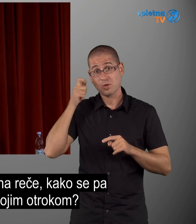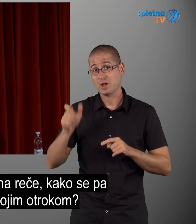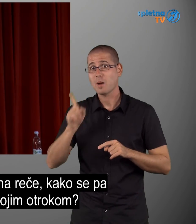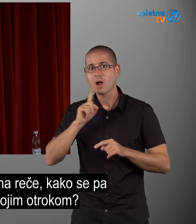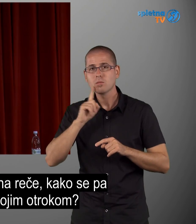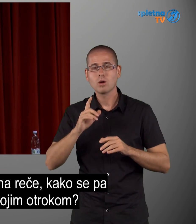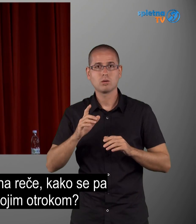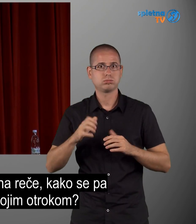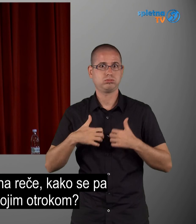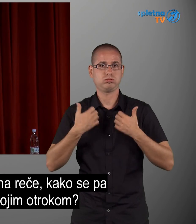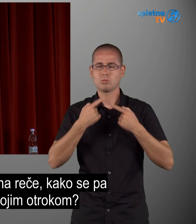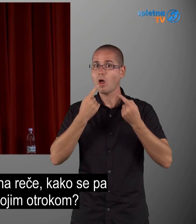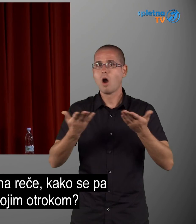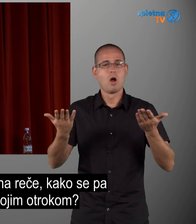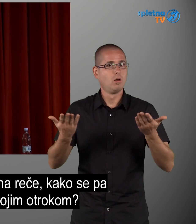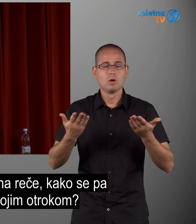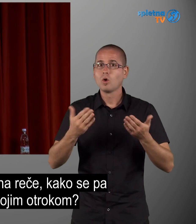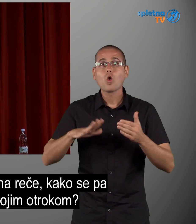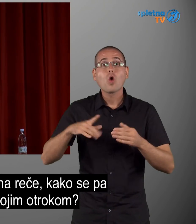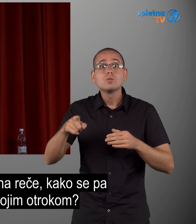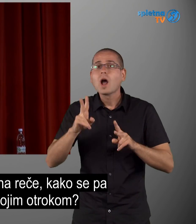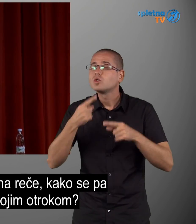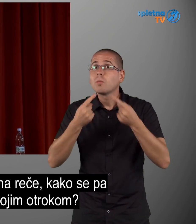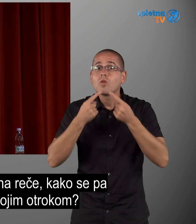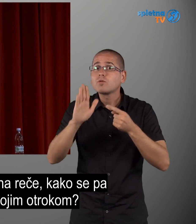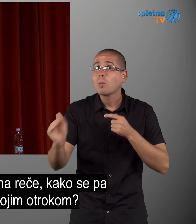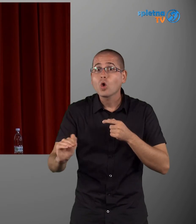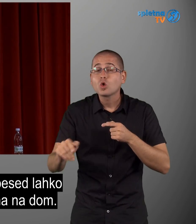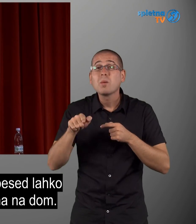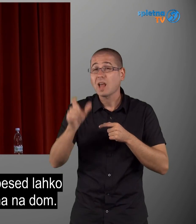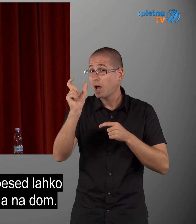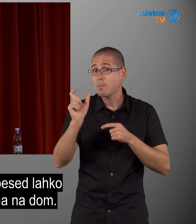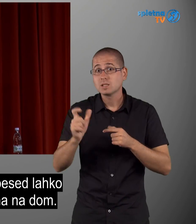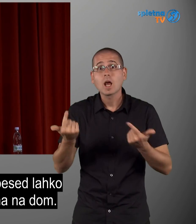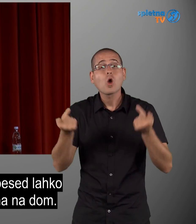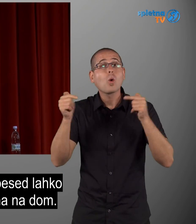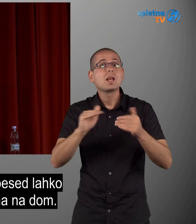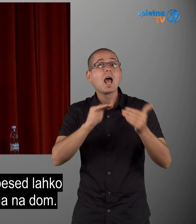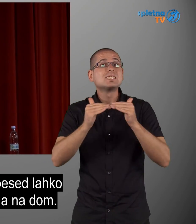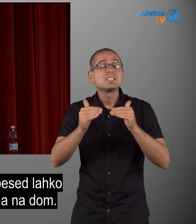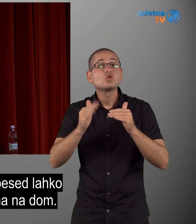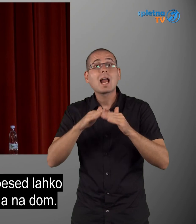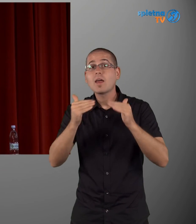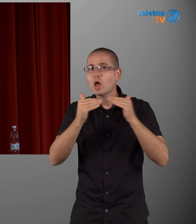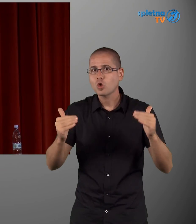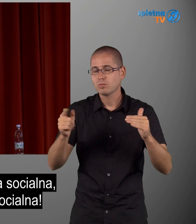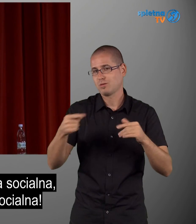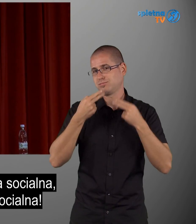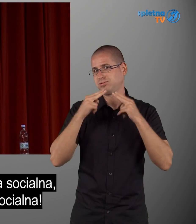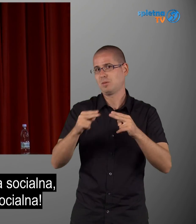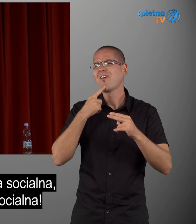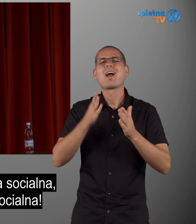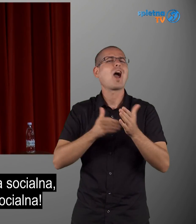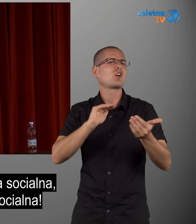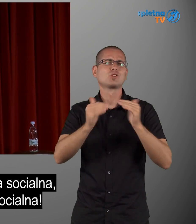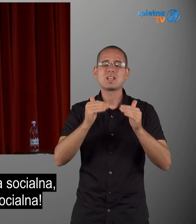Slovenka mamica vsa odločena. Ja, Madonna, gospa, kako se pa pogovarjate s svojim otrokom? Sicer takih besed lahko prije socialna na dom. Ma kakva